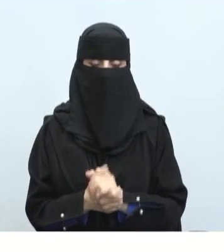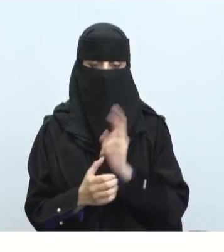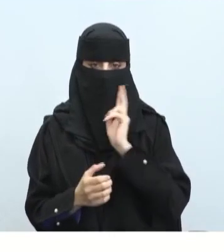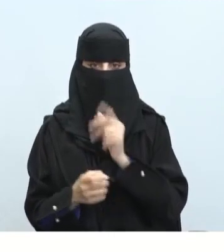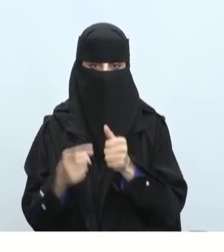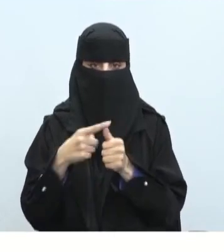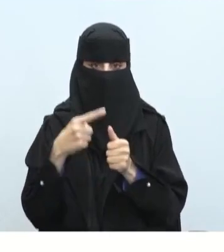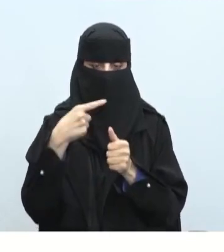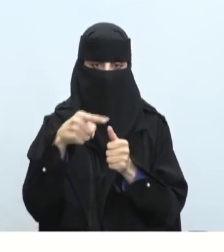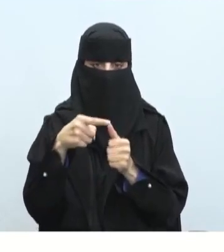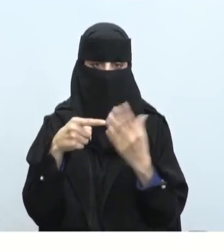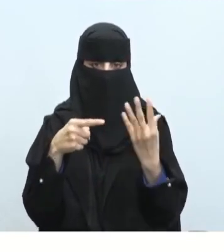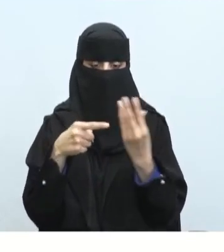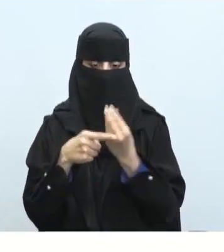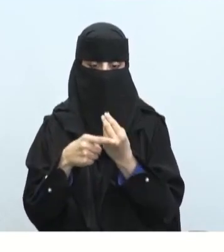الفتحه